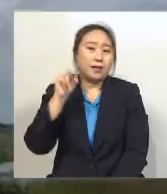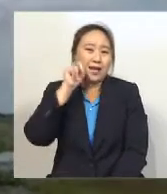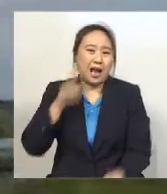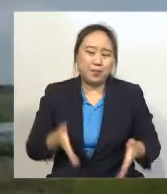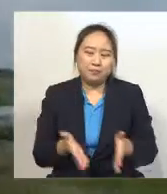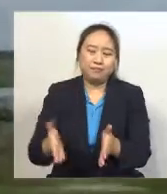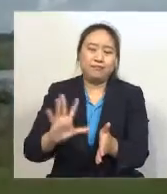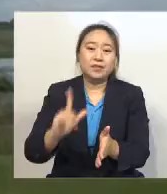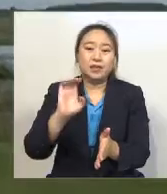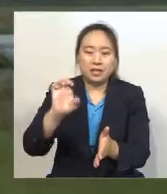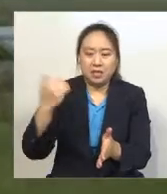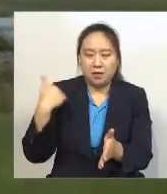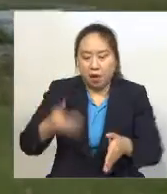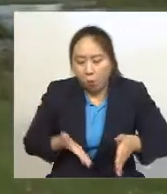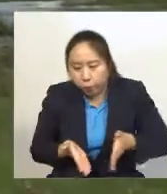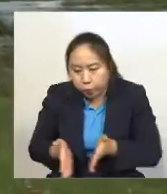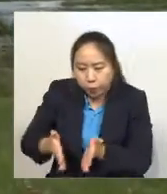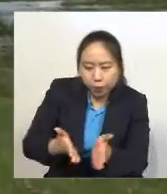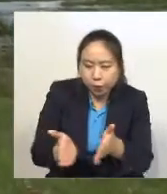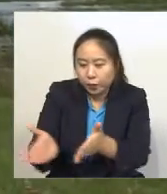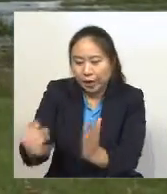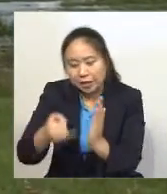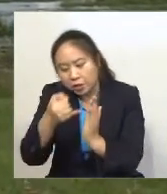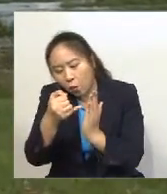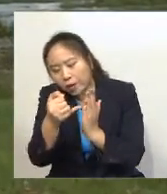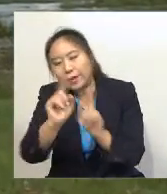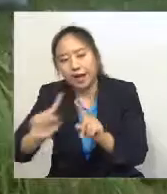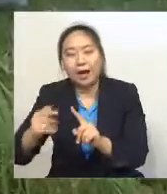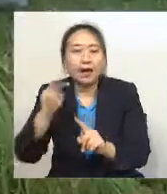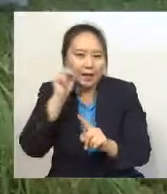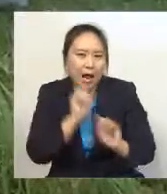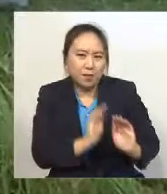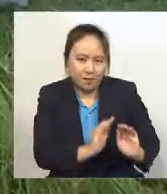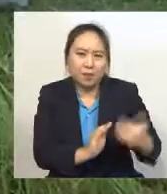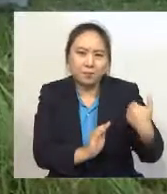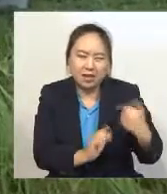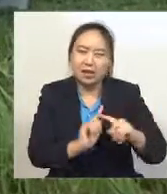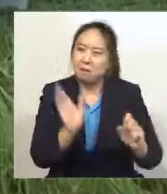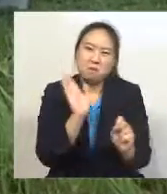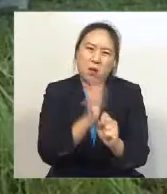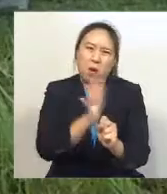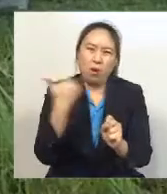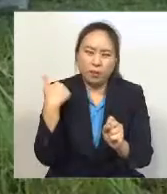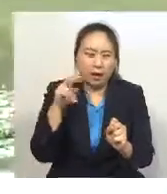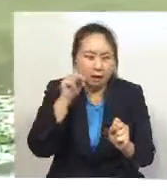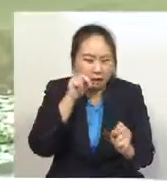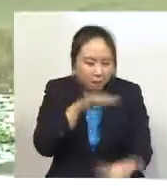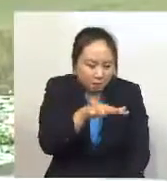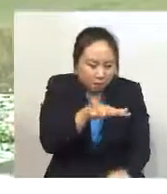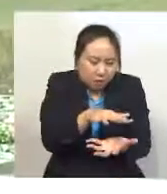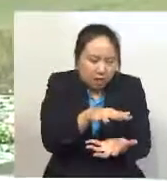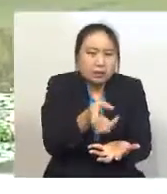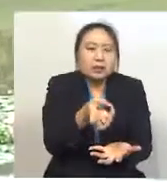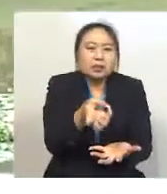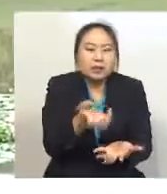ความยาวไหลผ่านหลายจังหวัดแม้จะมีแหล่งเก็บน้ำช่วยชะลอน้ำแต่ไม่มากพอและหลายแห่งตื้นเขินการวางแผนพัฒน